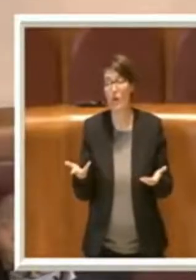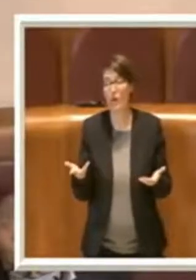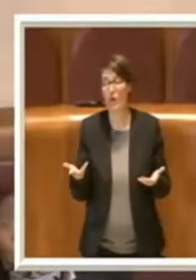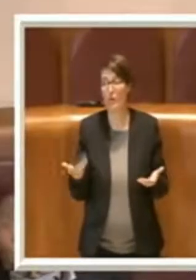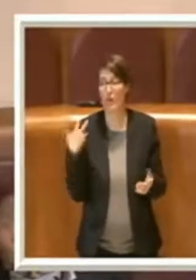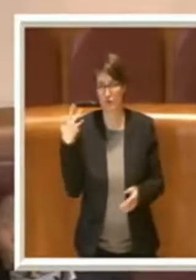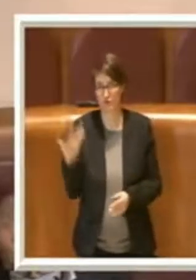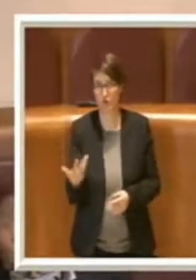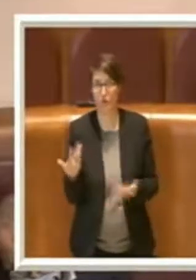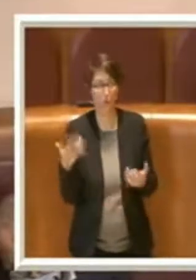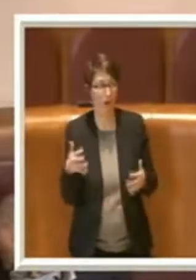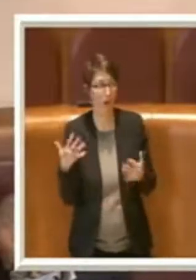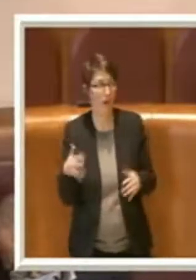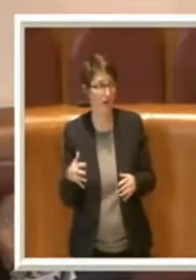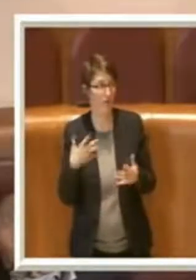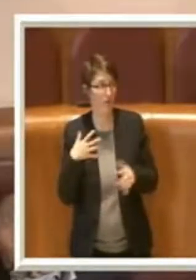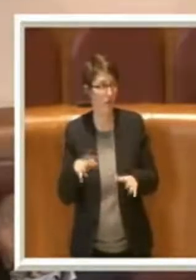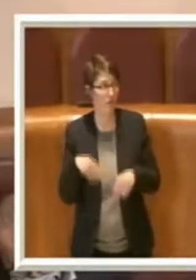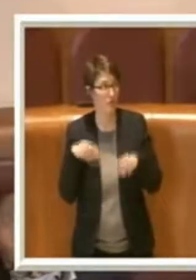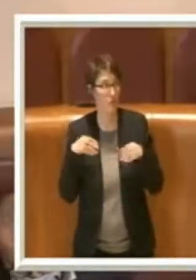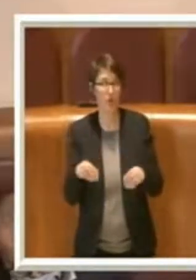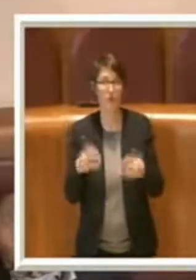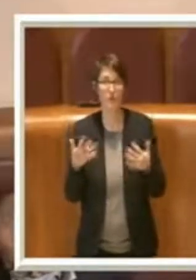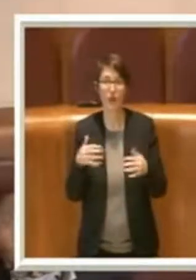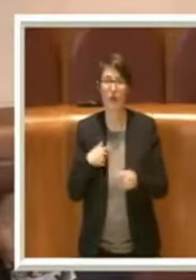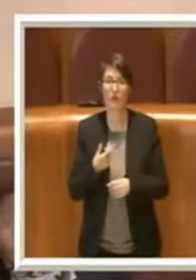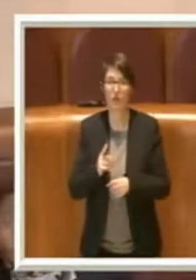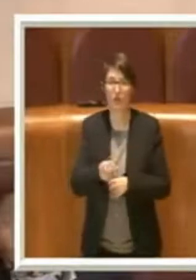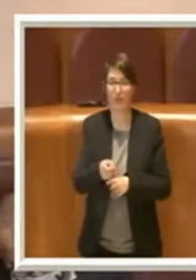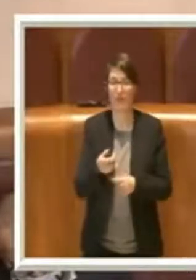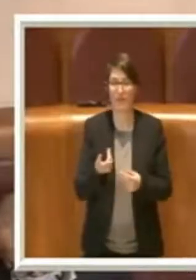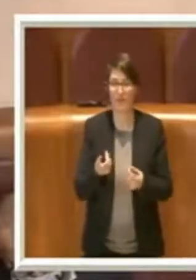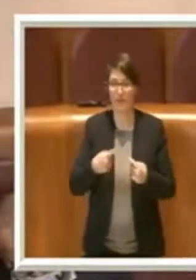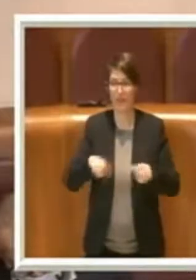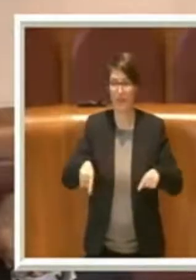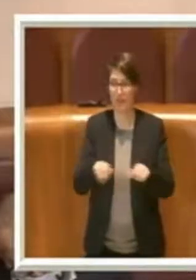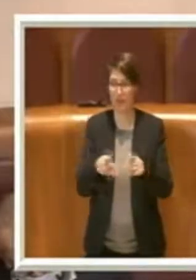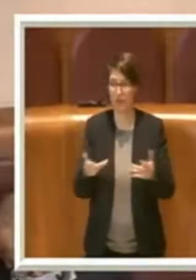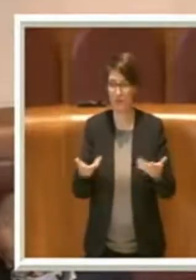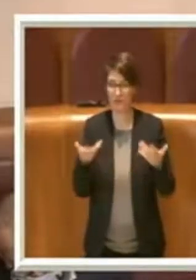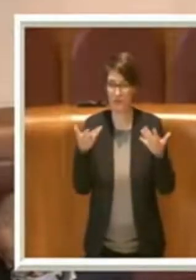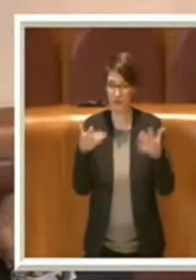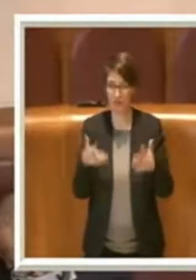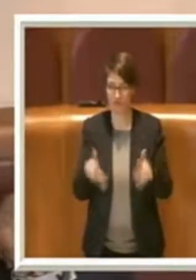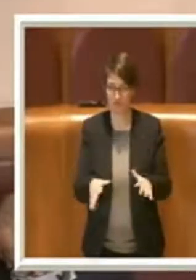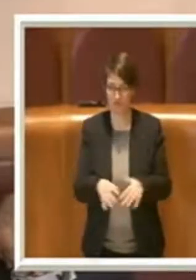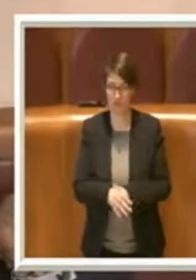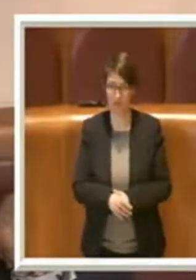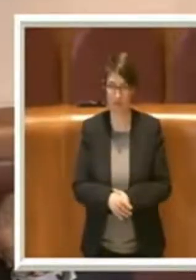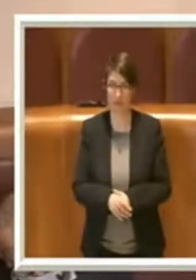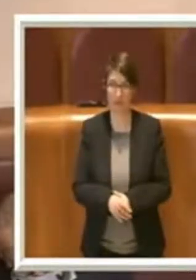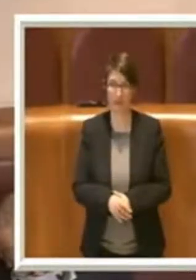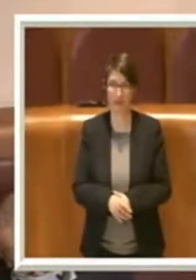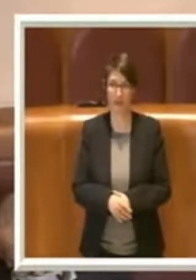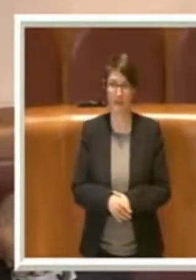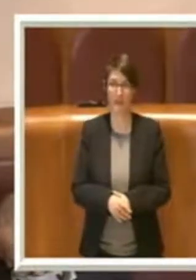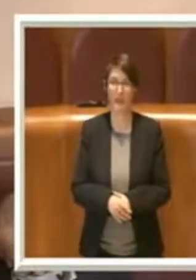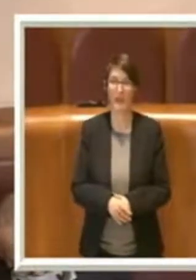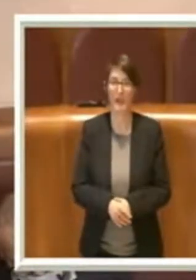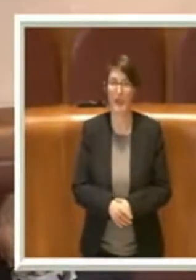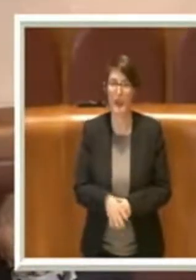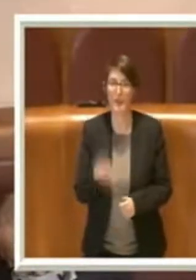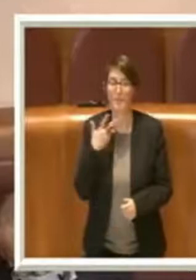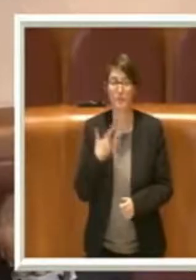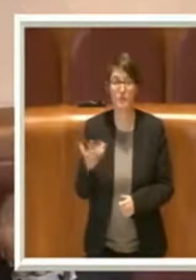sono passati 5 anni, perciò questo mandato elettorale insomma oramai è in procinto, ecco, per andare in scadenza, 5 anni